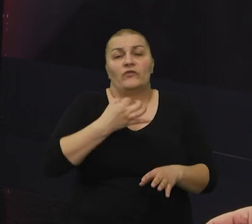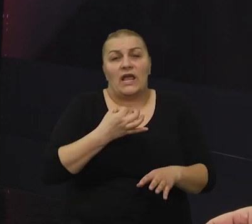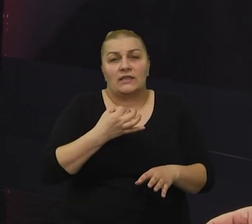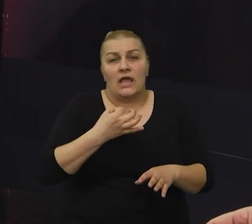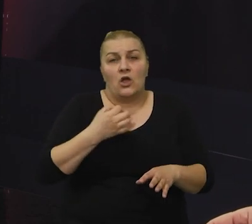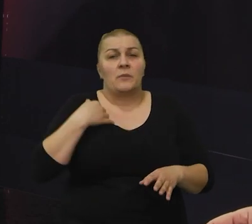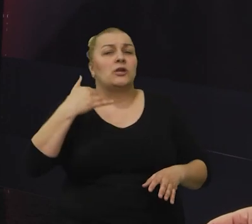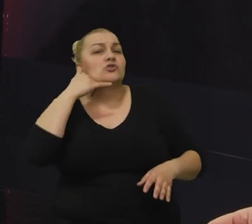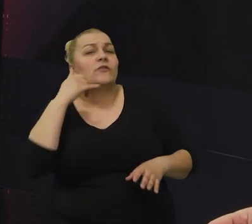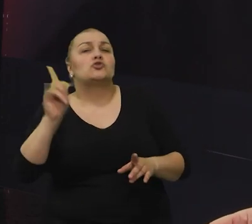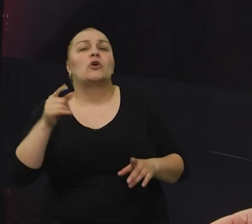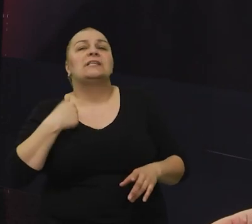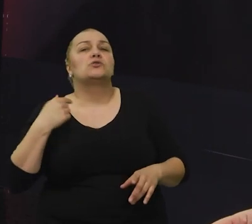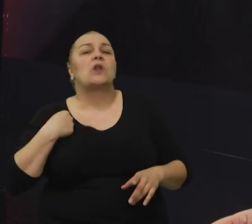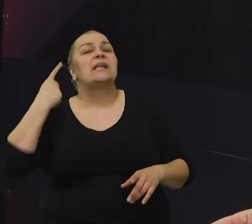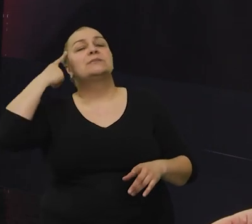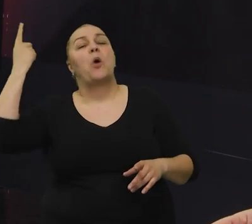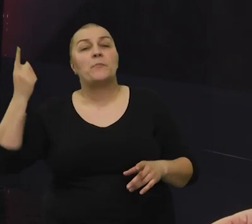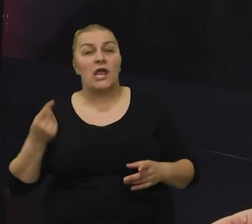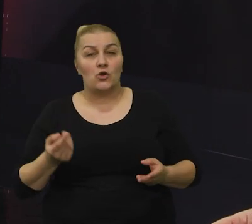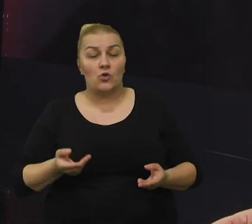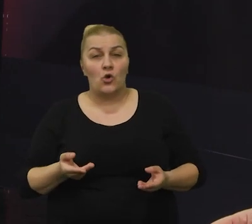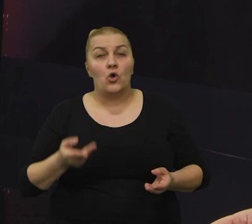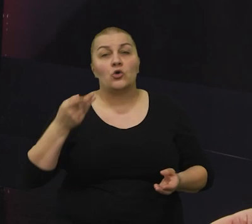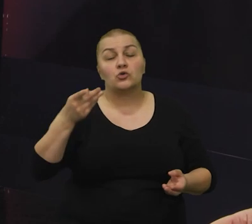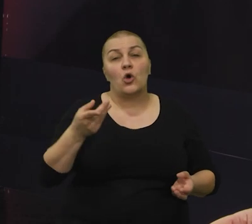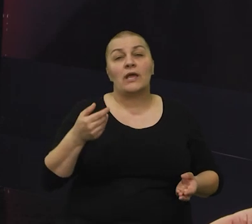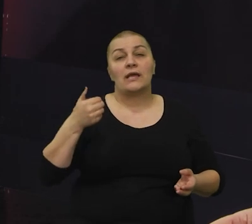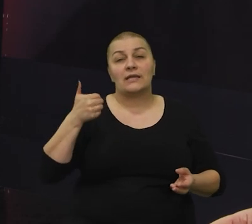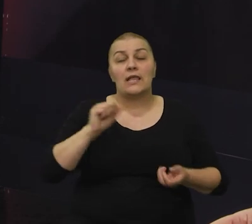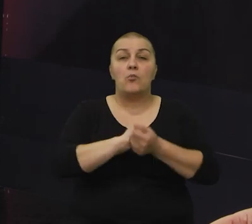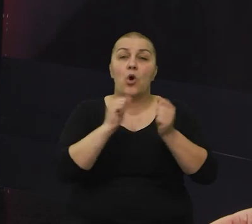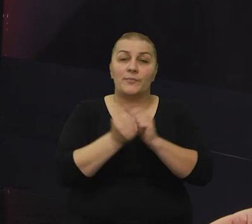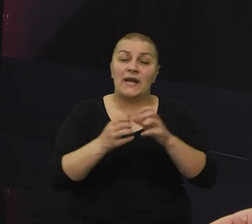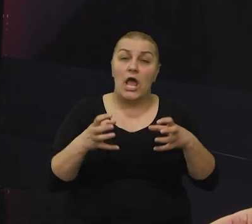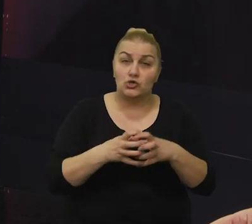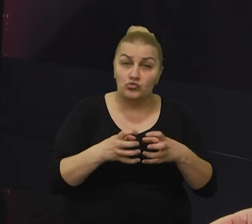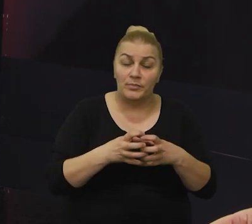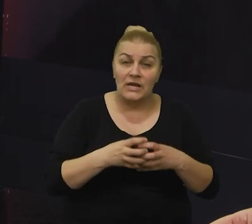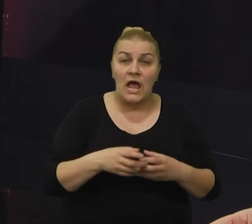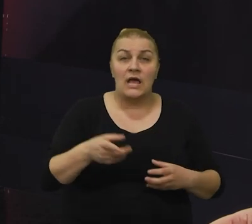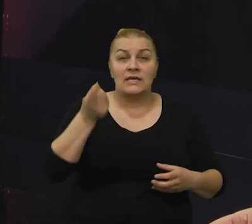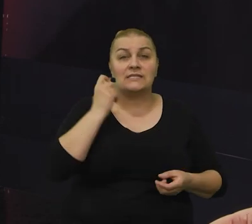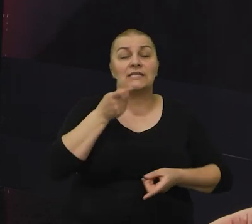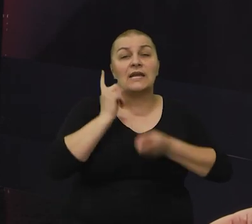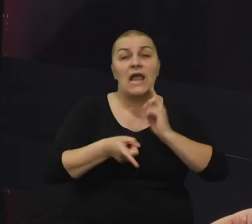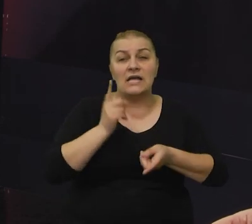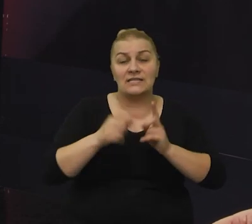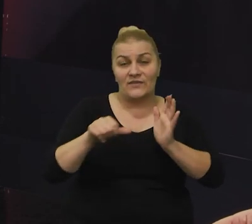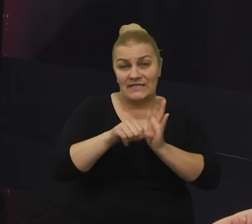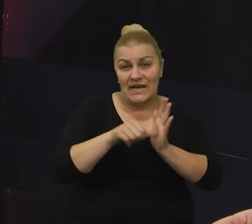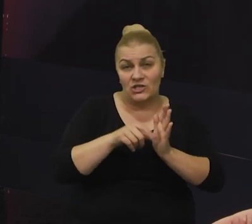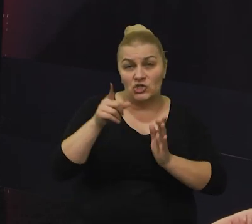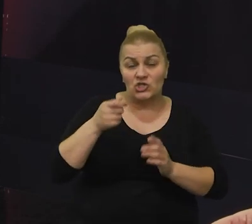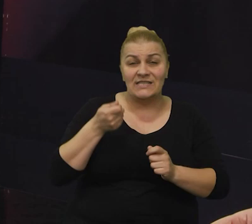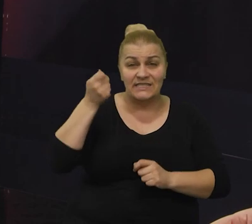nađu uvređeno, onda mene zove, što nisi nas spomenio. To su jedna borbena skupina iz nastavne